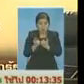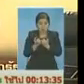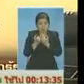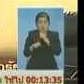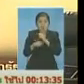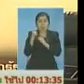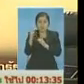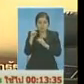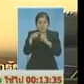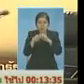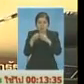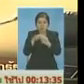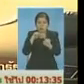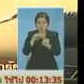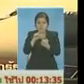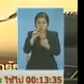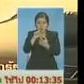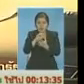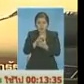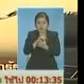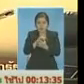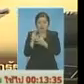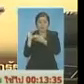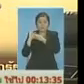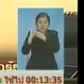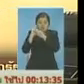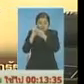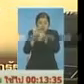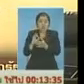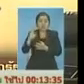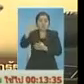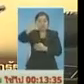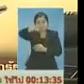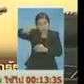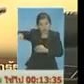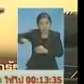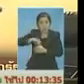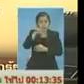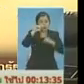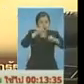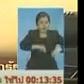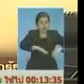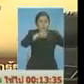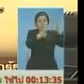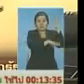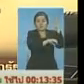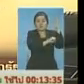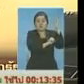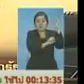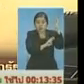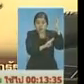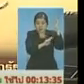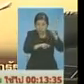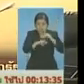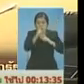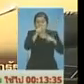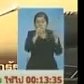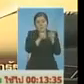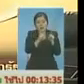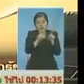เหตุเกิดตรงไหนได้รับอานิสงส์ต่อบริษัททั้งหมดน้ำท่วมสุราษฎร์ก็ได้ด้วยเพรา